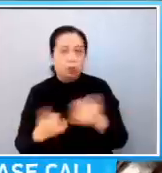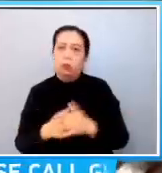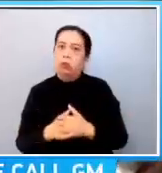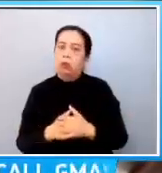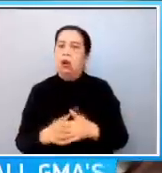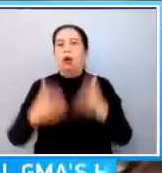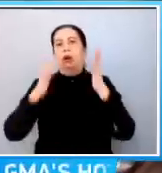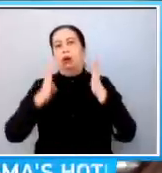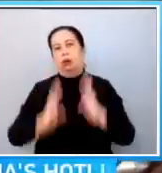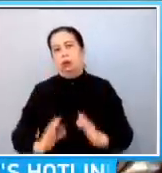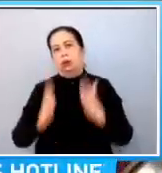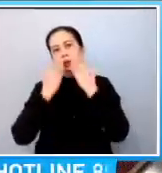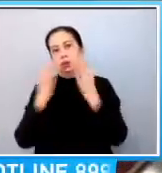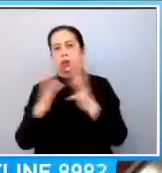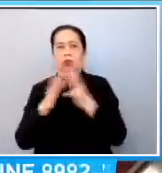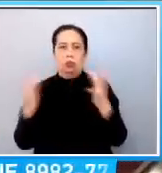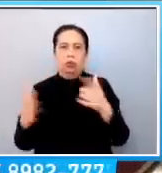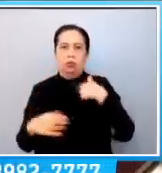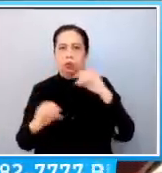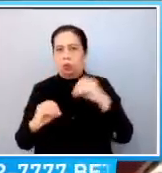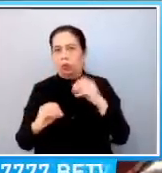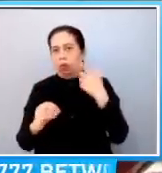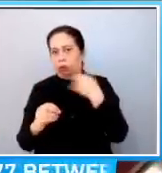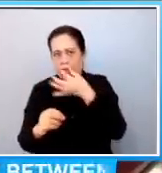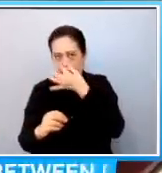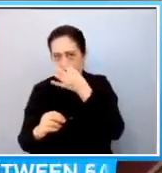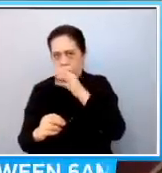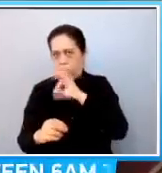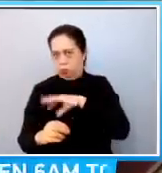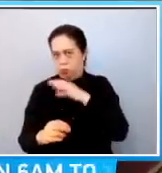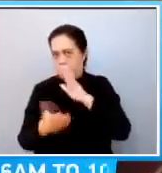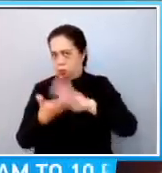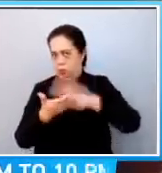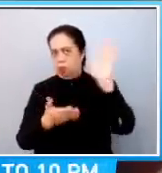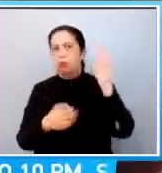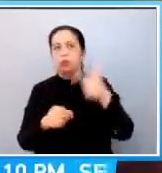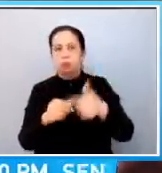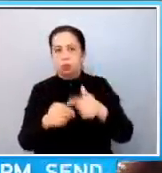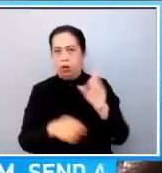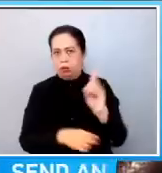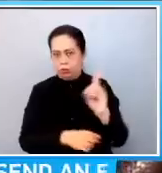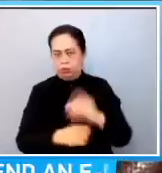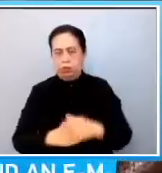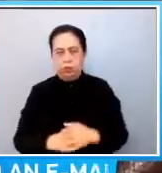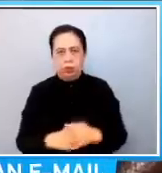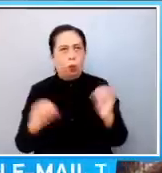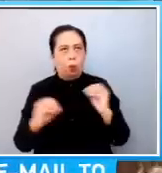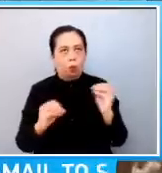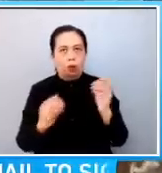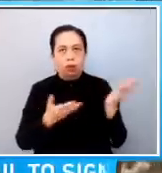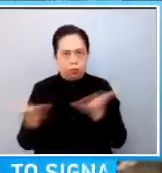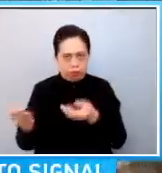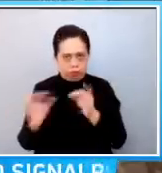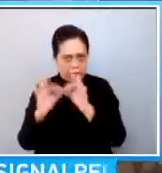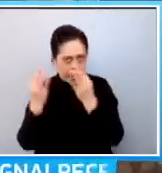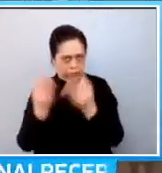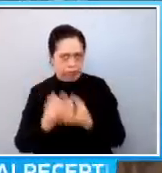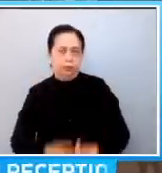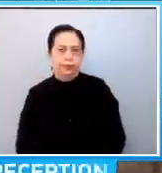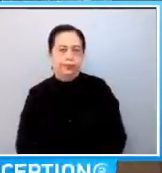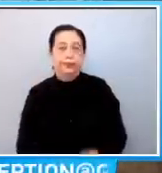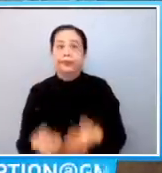naman po, maraming salamat kasi wala na po kami halos kitain. Napakamahal kasi ng diesel. Wala na kami maiuwi sa aming pamilya. Kahit